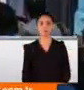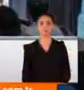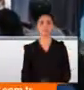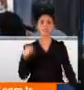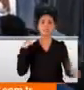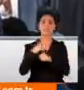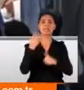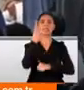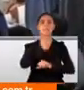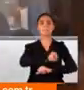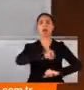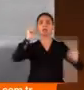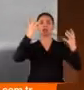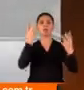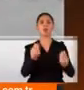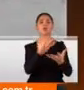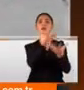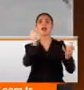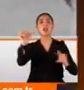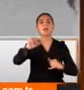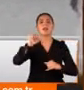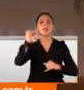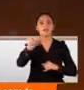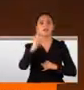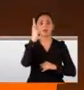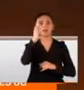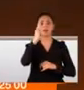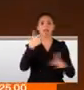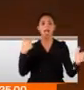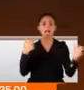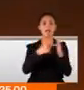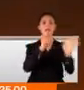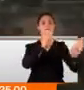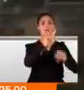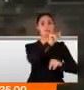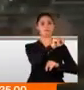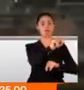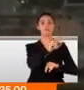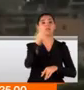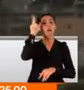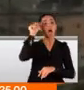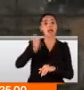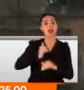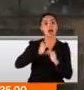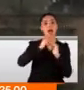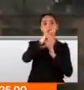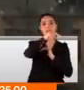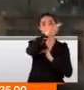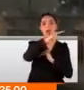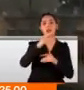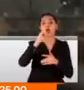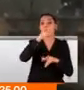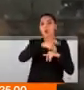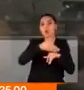Ard arda iki patlama gerçekleşti kalabalığın yanı başında. Biri doğrudan kapıyı hedef aldı. Amerikalı askerler ve ülkeyi terk